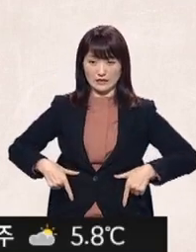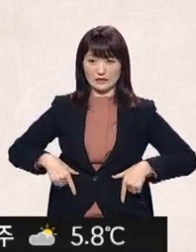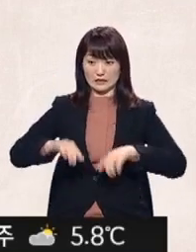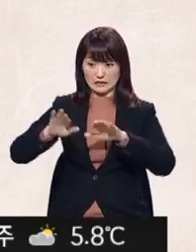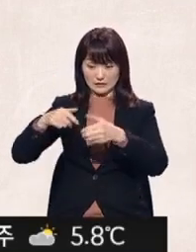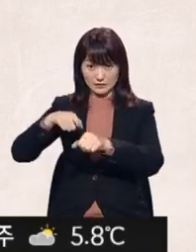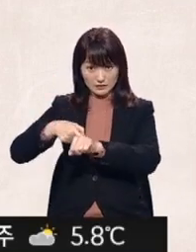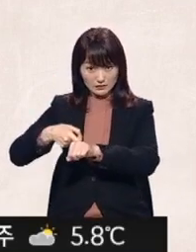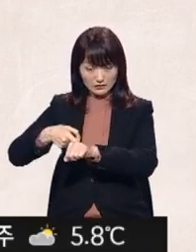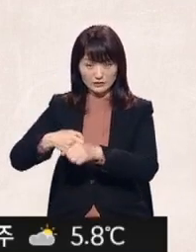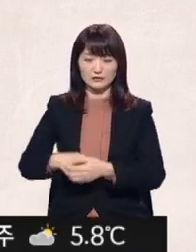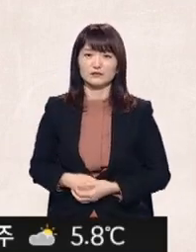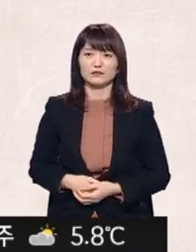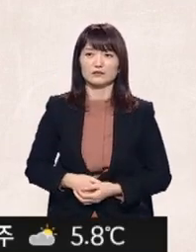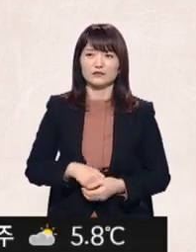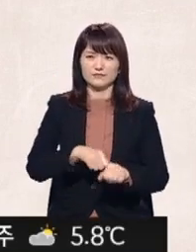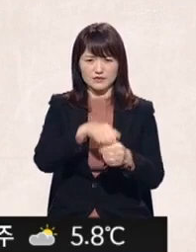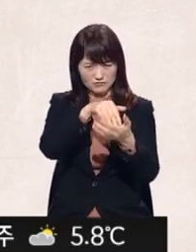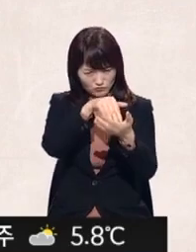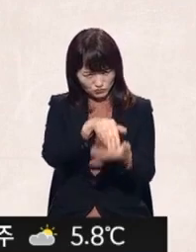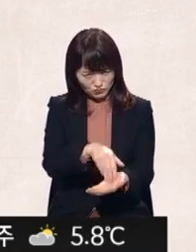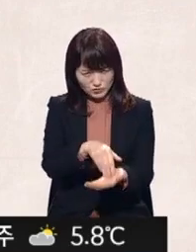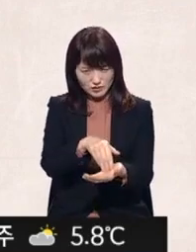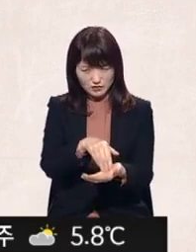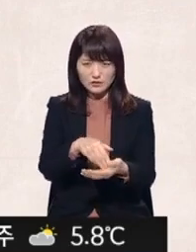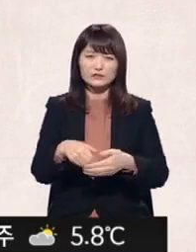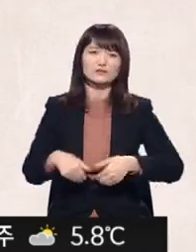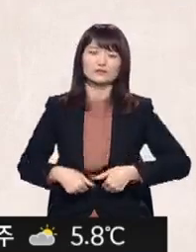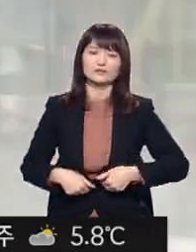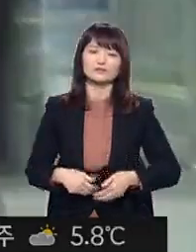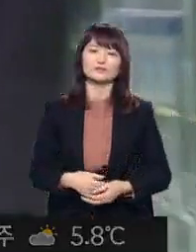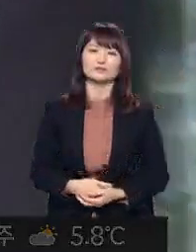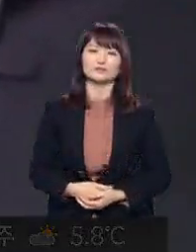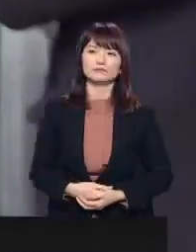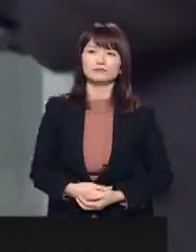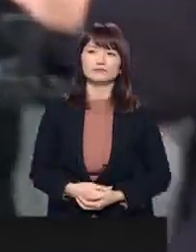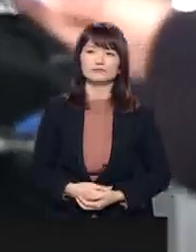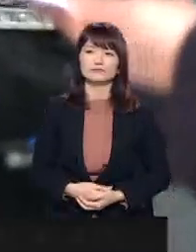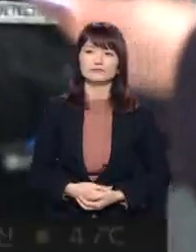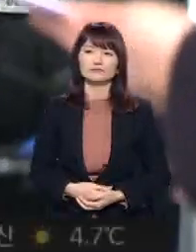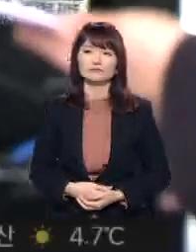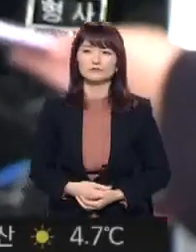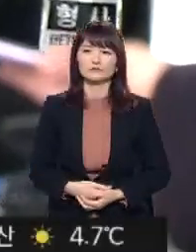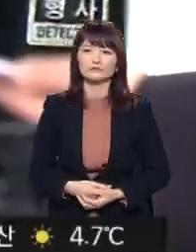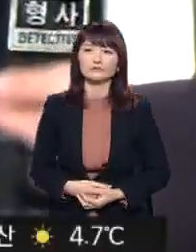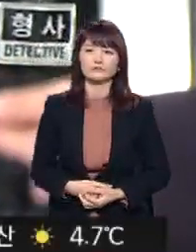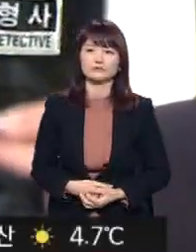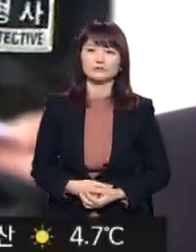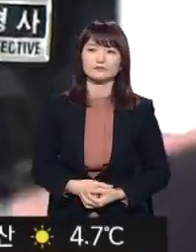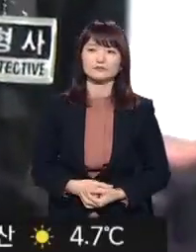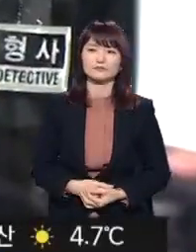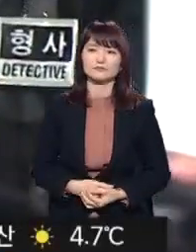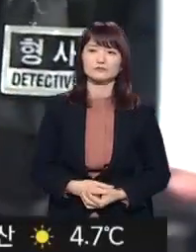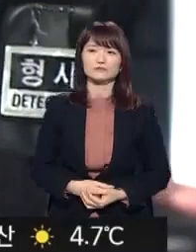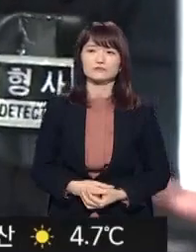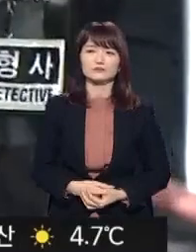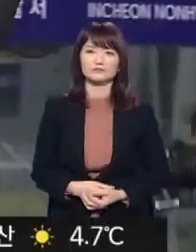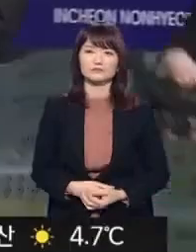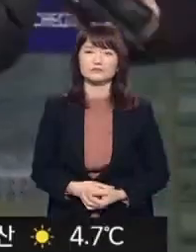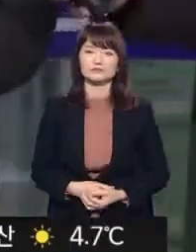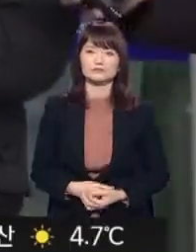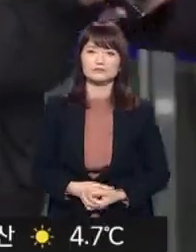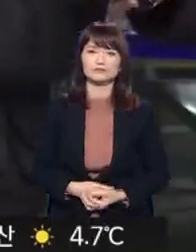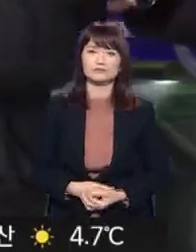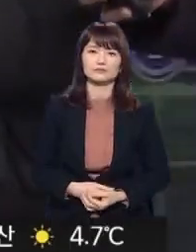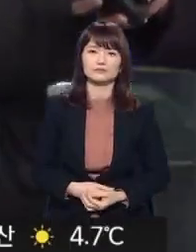중하게 처벌해야 된다라는 점을 강조한 거 같은데요 이번 사항 같은 경우 뭐 그런 부분들이 아예